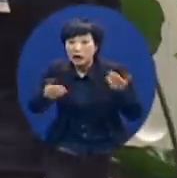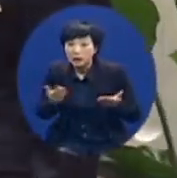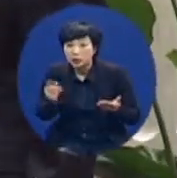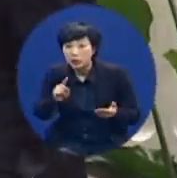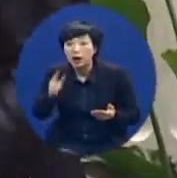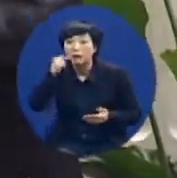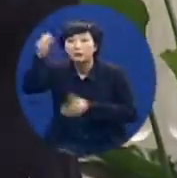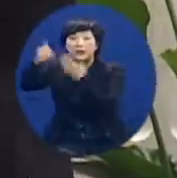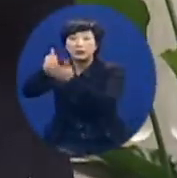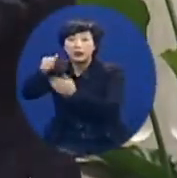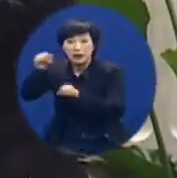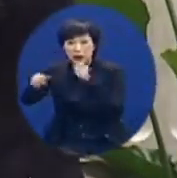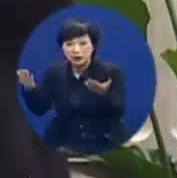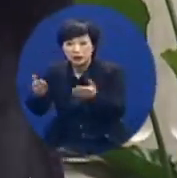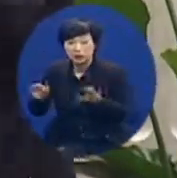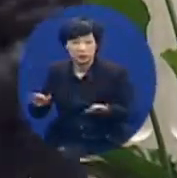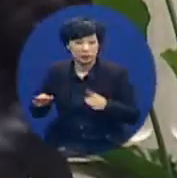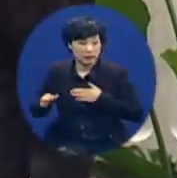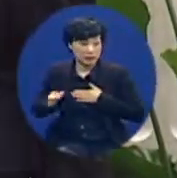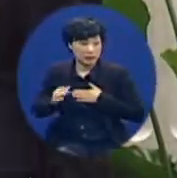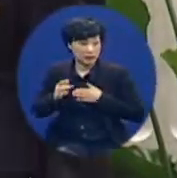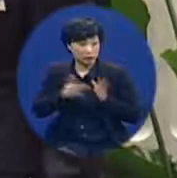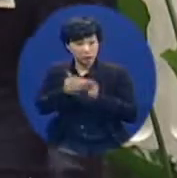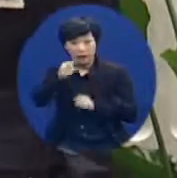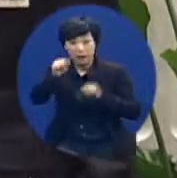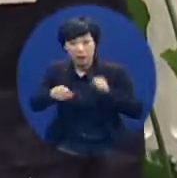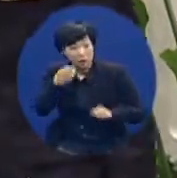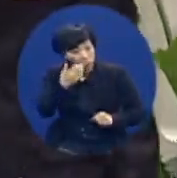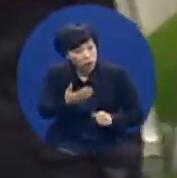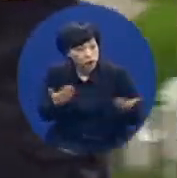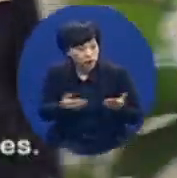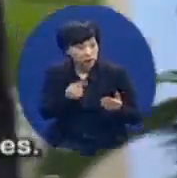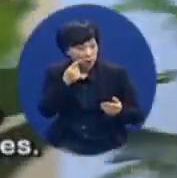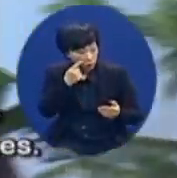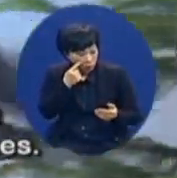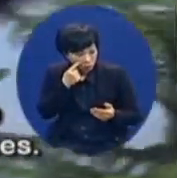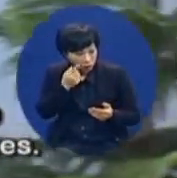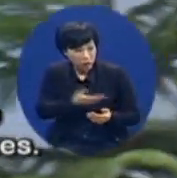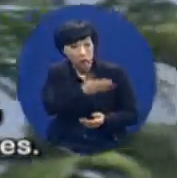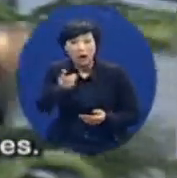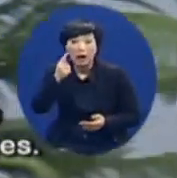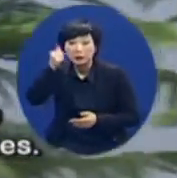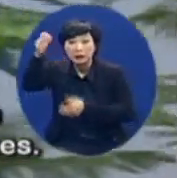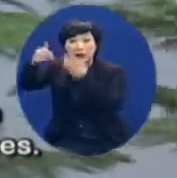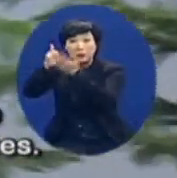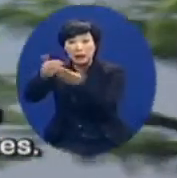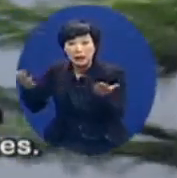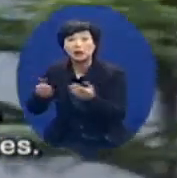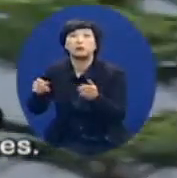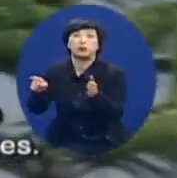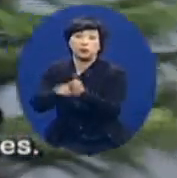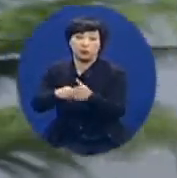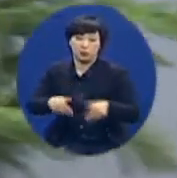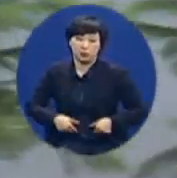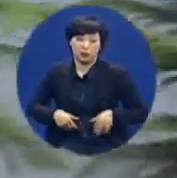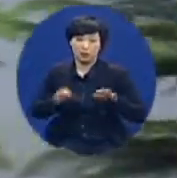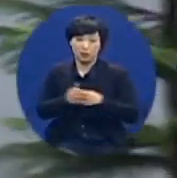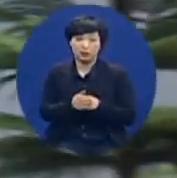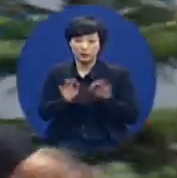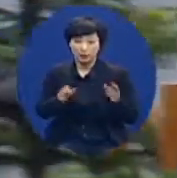일이다 내가 하는 일을 보고 아버지를 믿어라 아멘 바리새인들이 님이 요셉이 아들이요